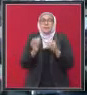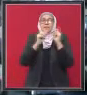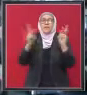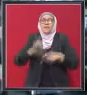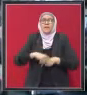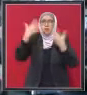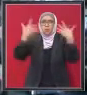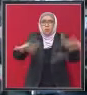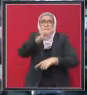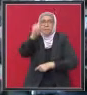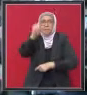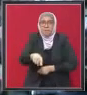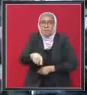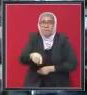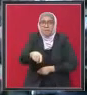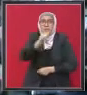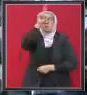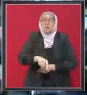Dah ditanya.